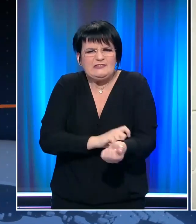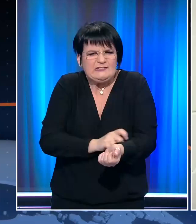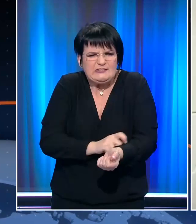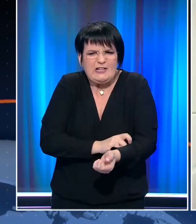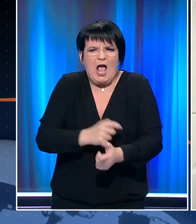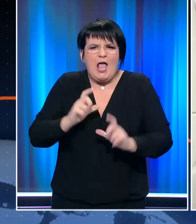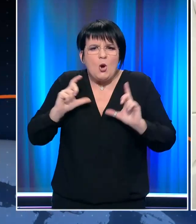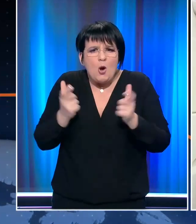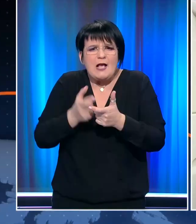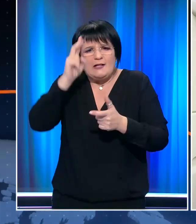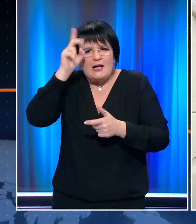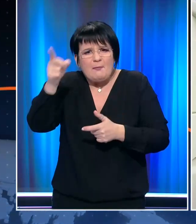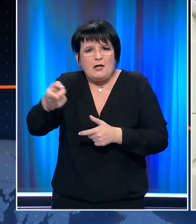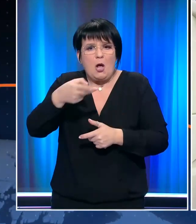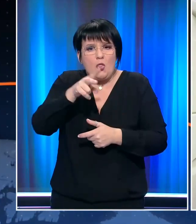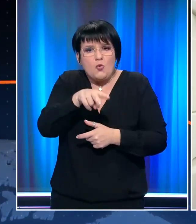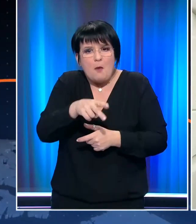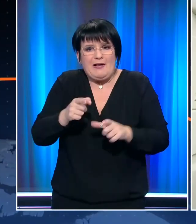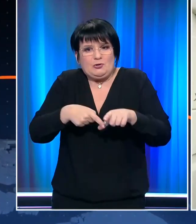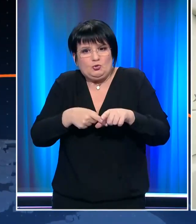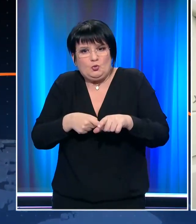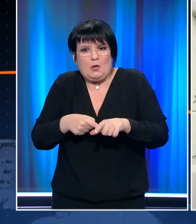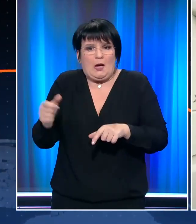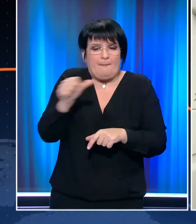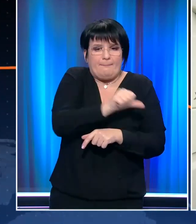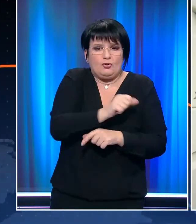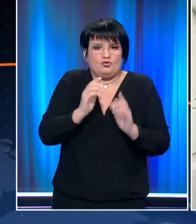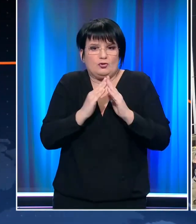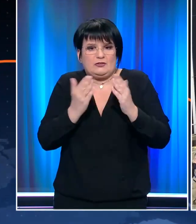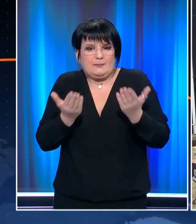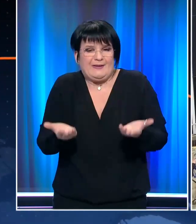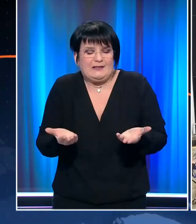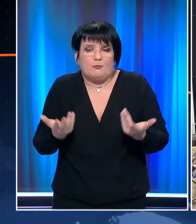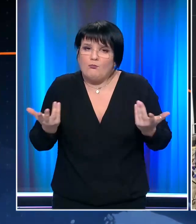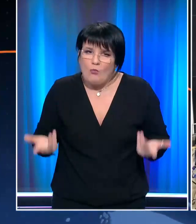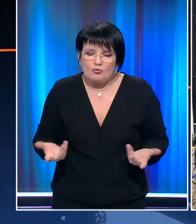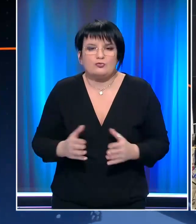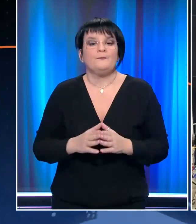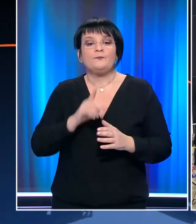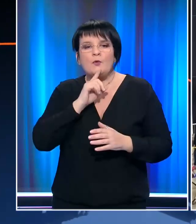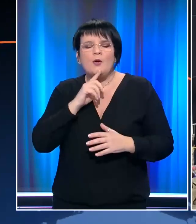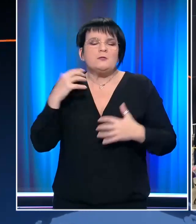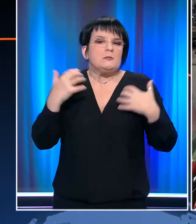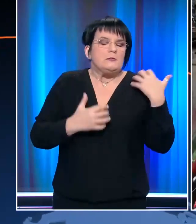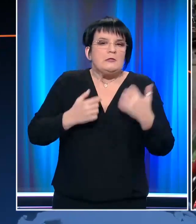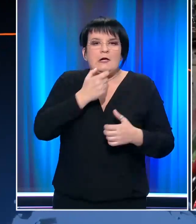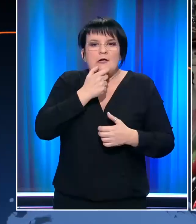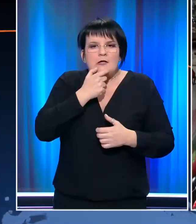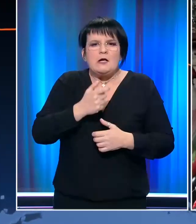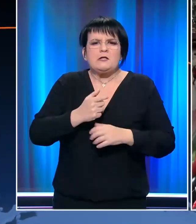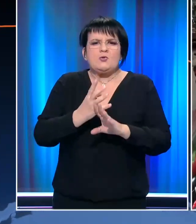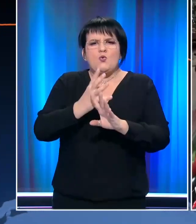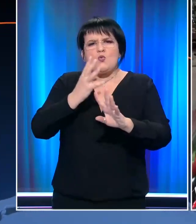family in Germany. It's Christmas in 2 days. We want to go back. Σε απόγνωση όμως είναι και οι Βρετανοί που